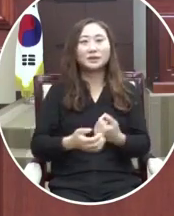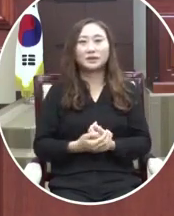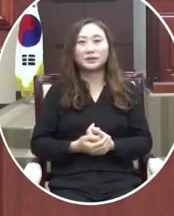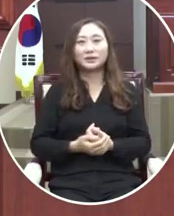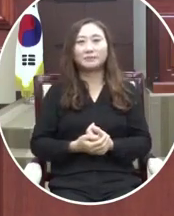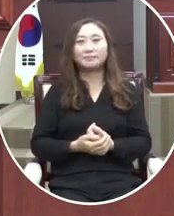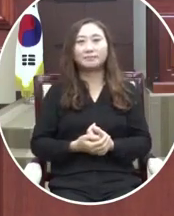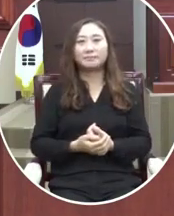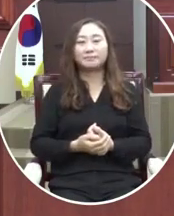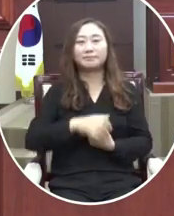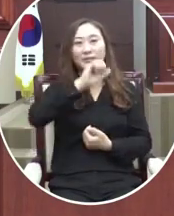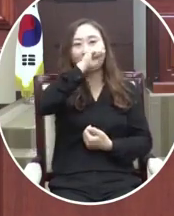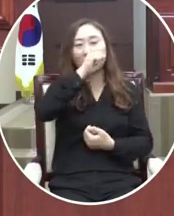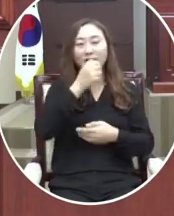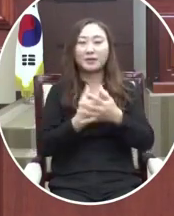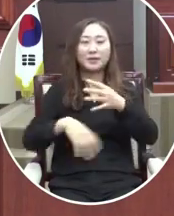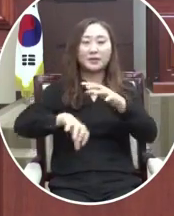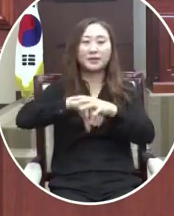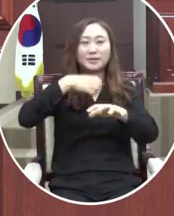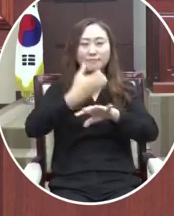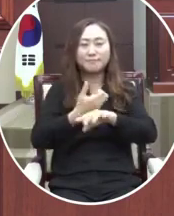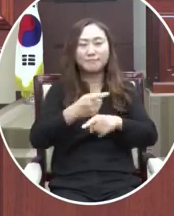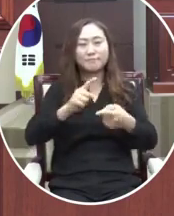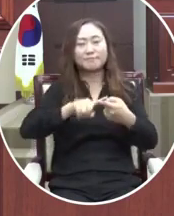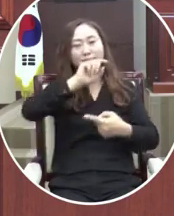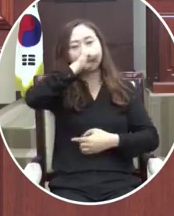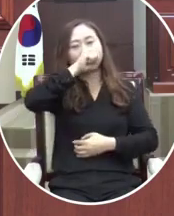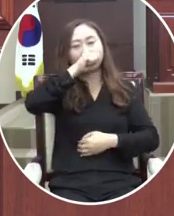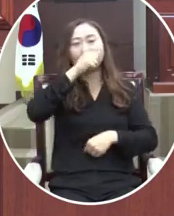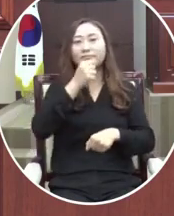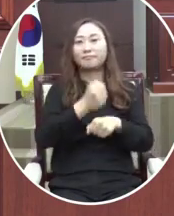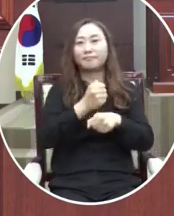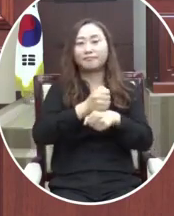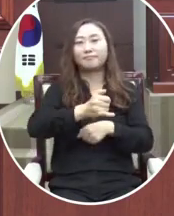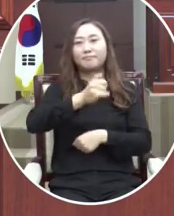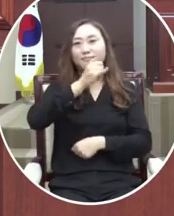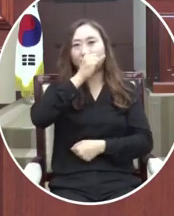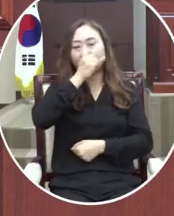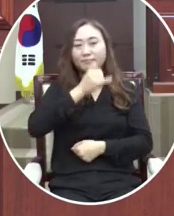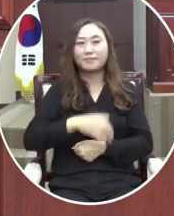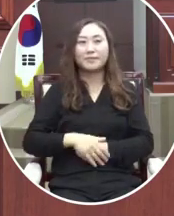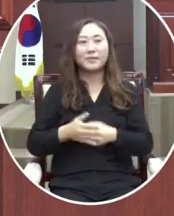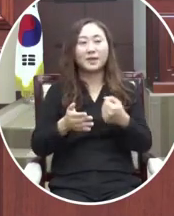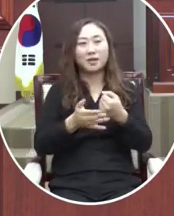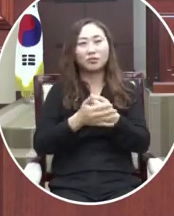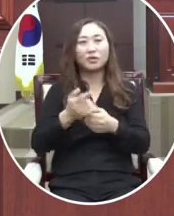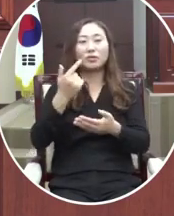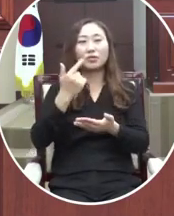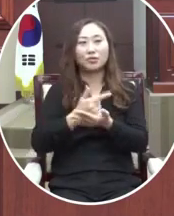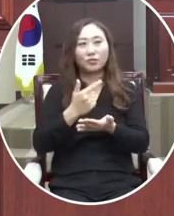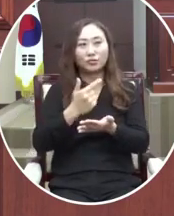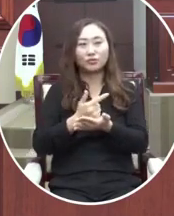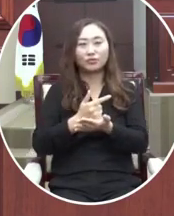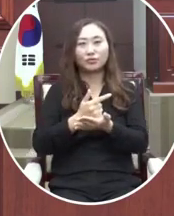높은 재정 개혁을 기조로 편성되었습니다 이에 노원구에 내년도